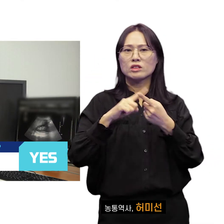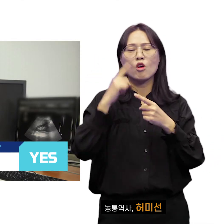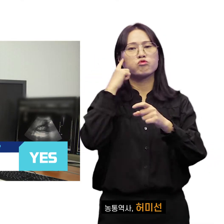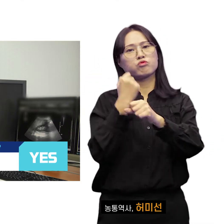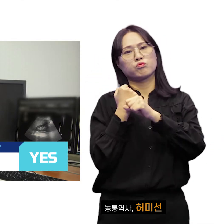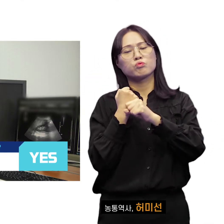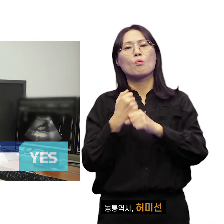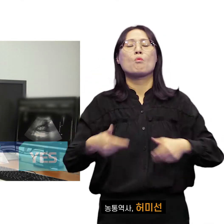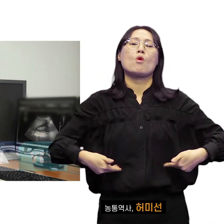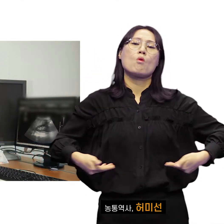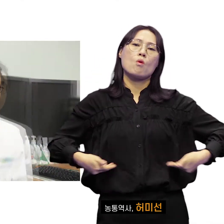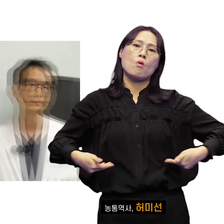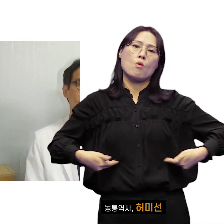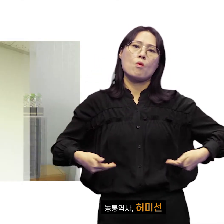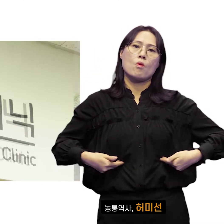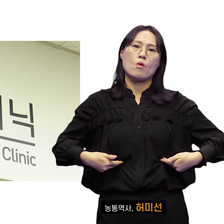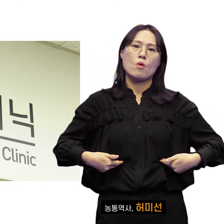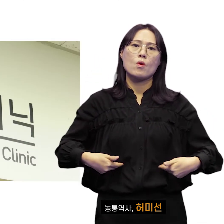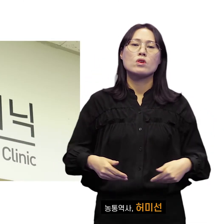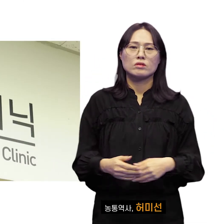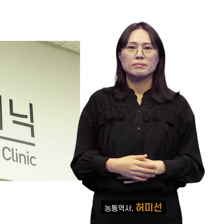필요합니다.